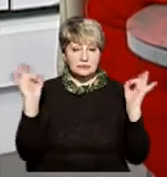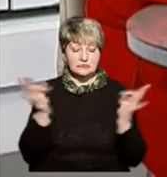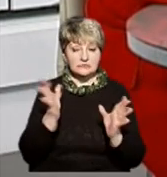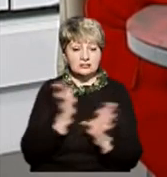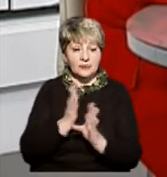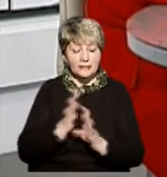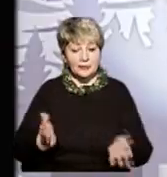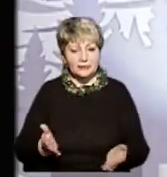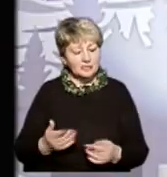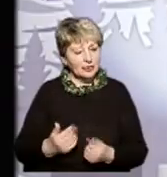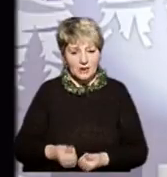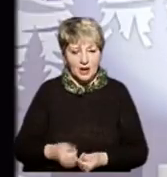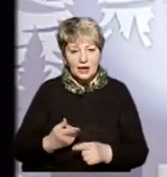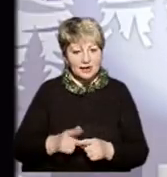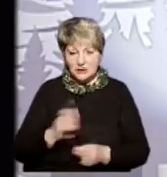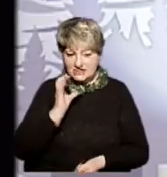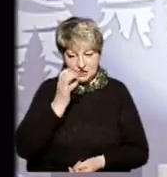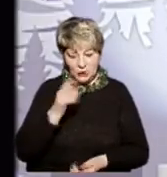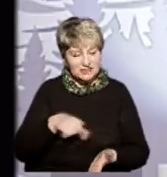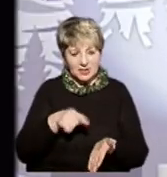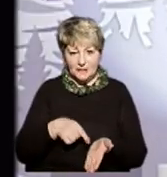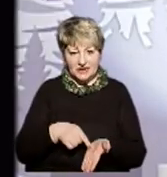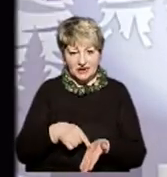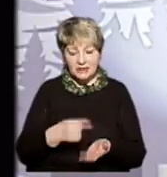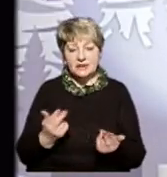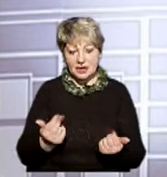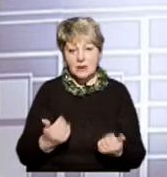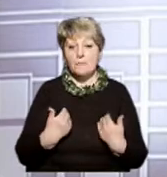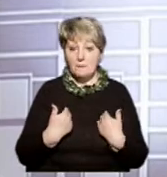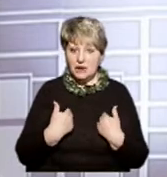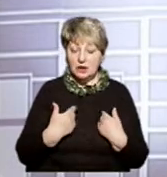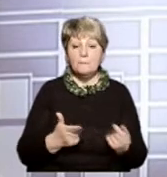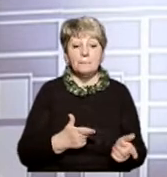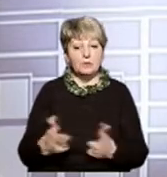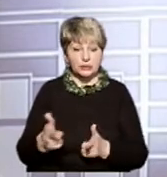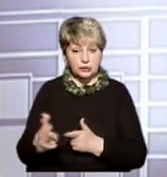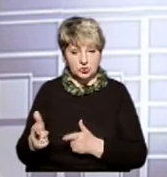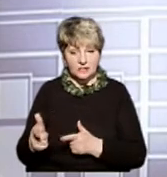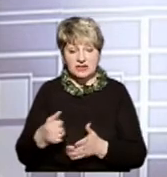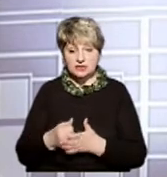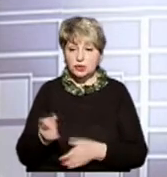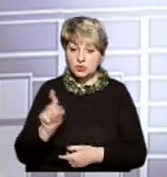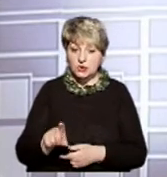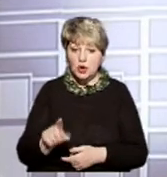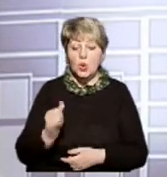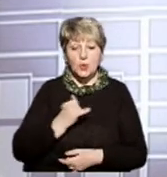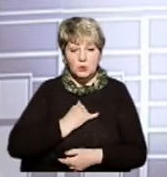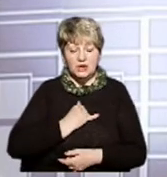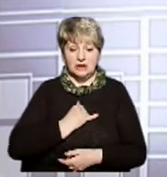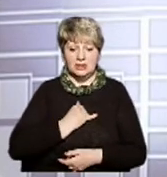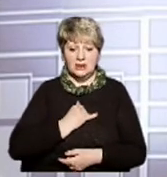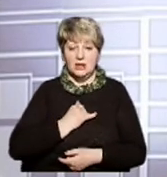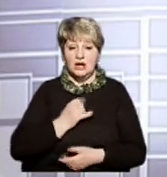Це таке серйозне питання, тому що ми підготувалися для того, що в нас лікувальний заклад. Ми бачили,